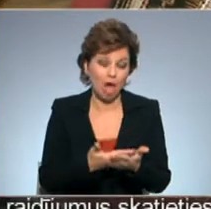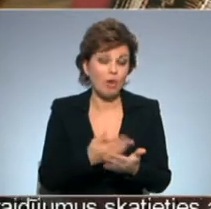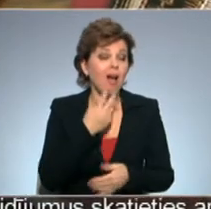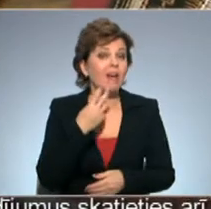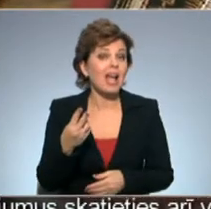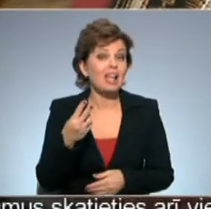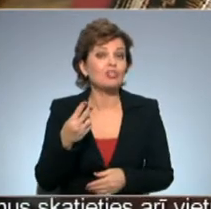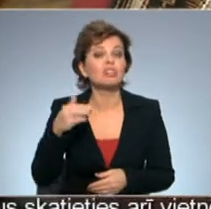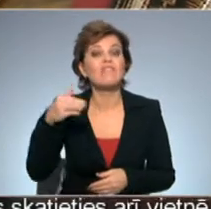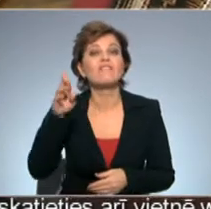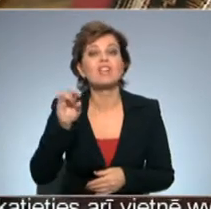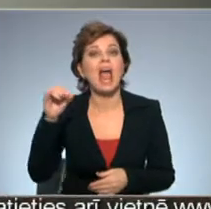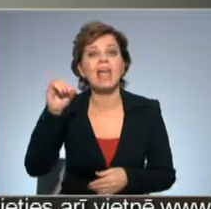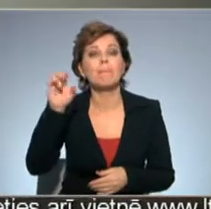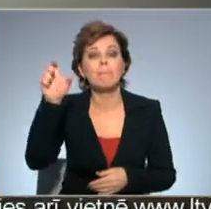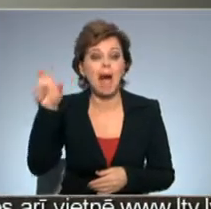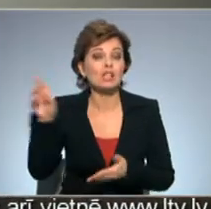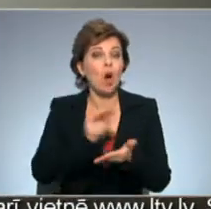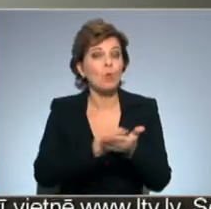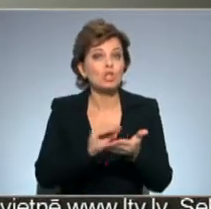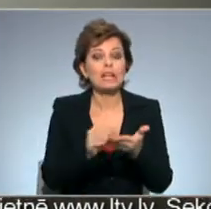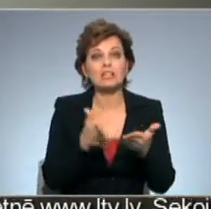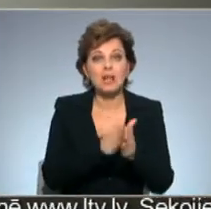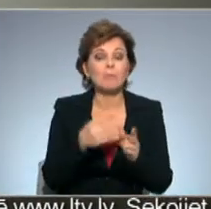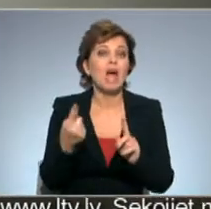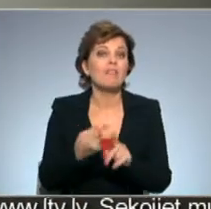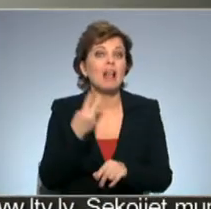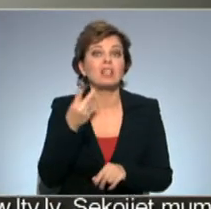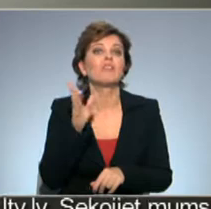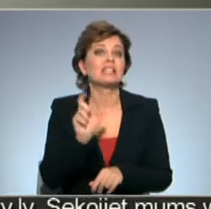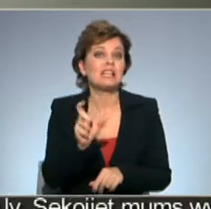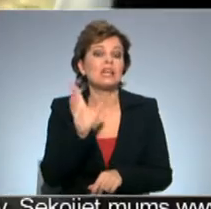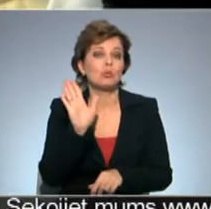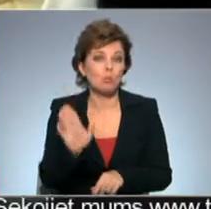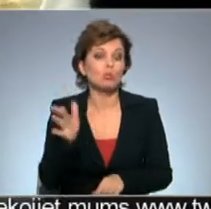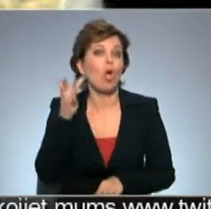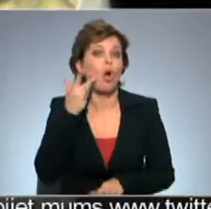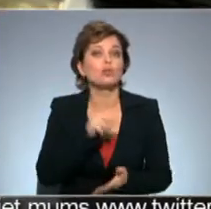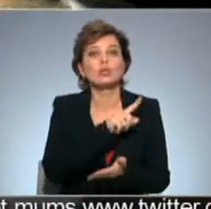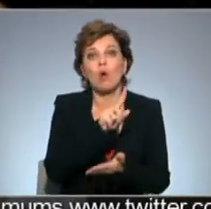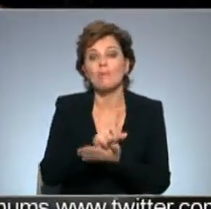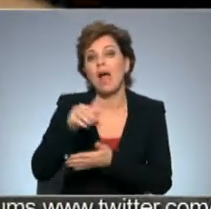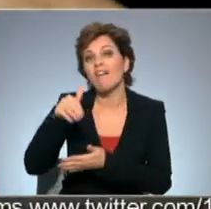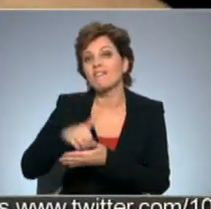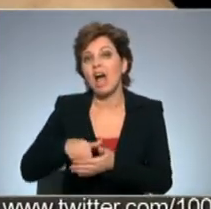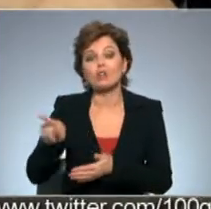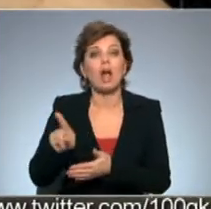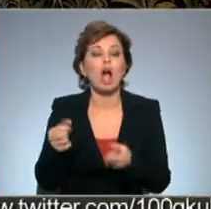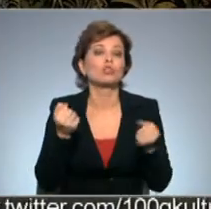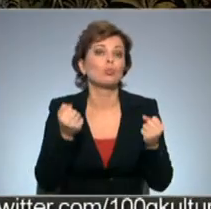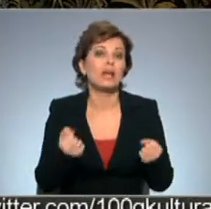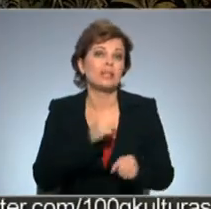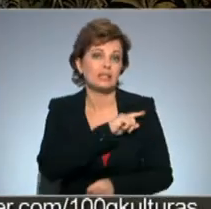Redzot Igora Freimaņa jau uzrakstītās grāmatas un dzirdot par vēl vismaz divu tapšanu, rodas loģisks jautājums, kas vēsturniekā notur spēku uz